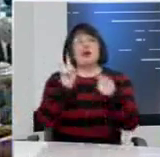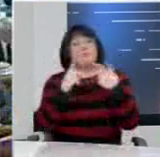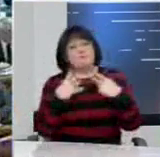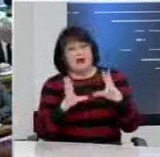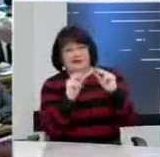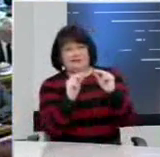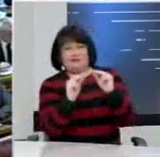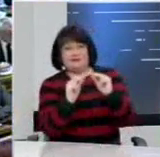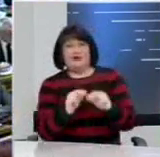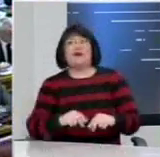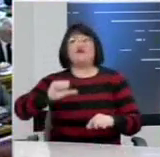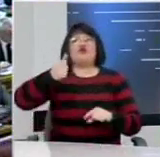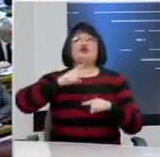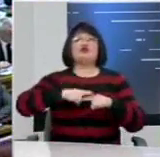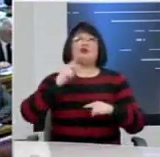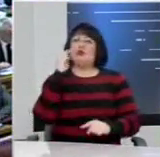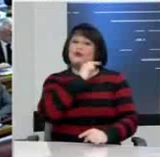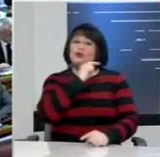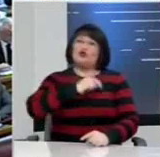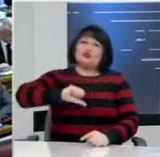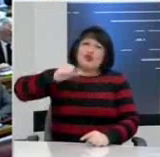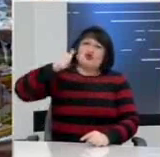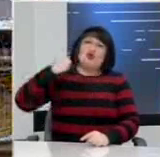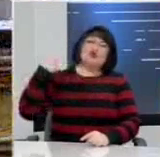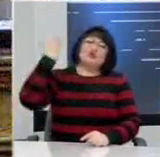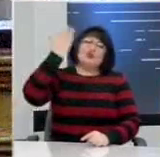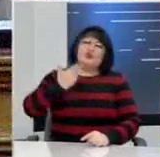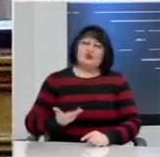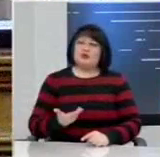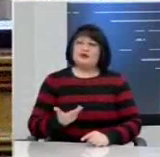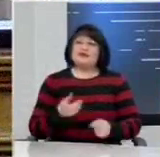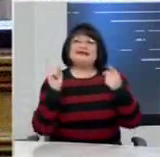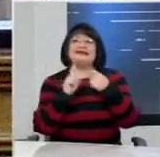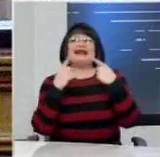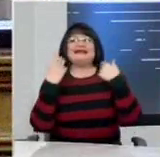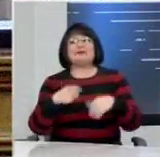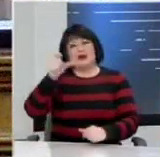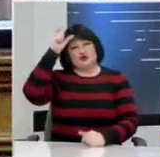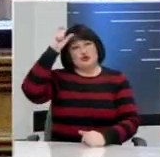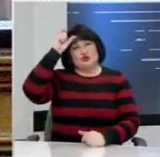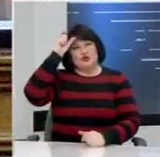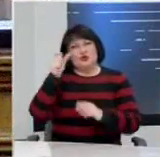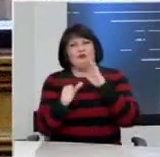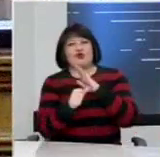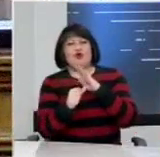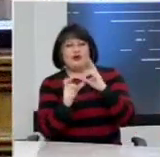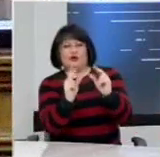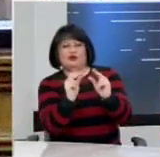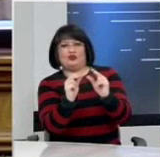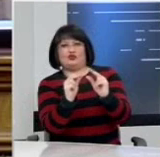έγινε ο πρώτος Έλληνας πρωθυπουργός στην ιστορία που συνάντησε Τούρκο πρόεδρο